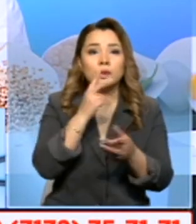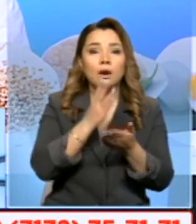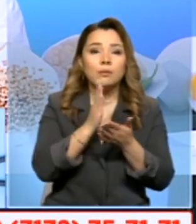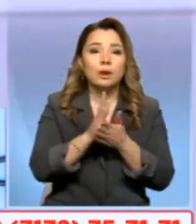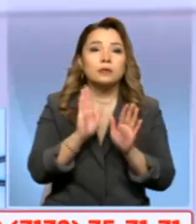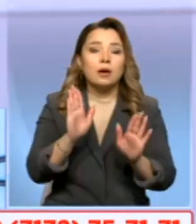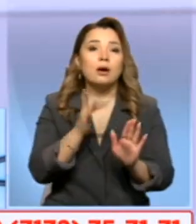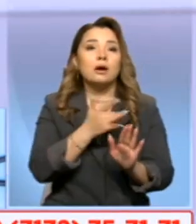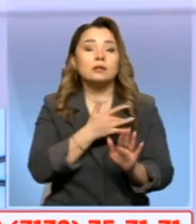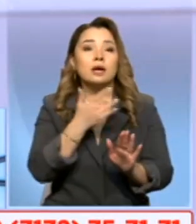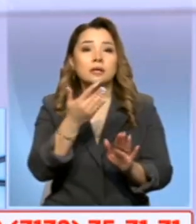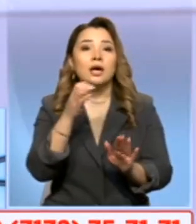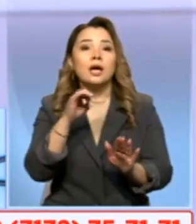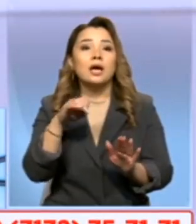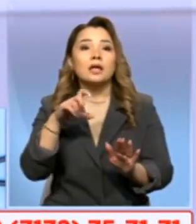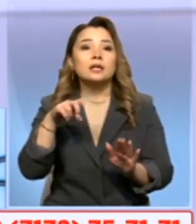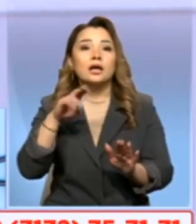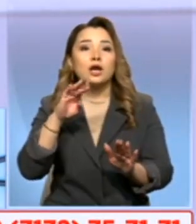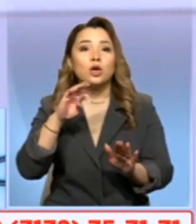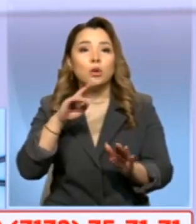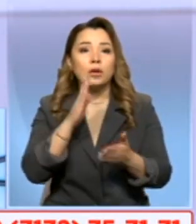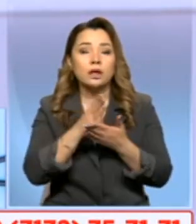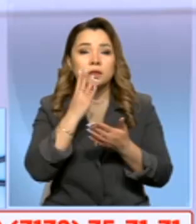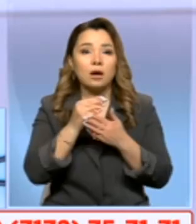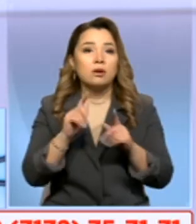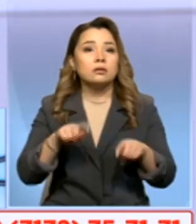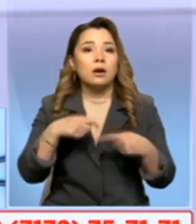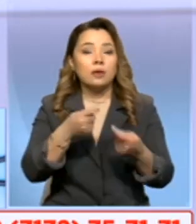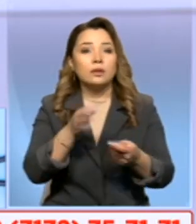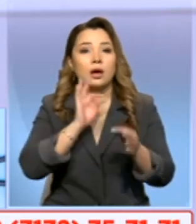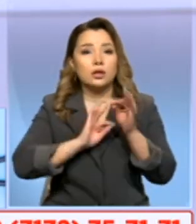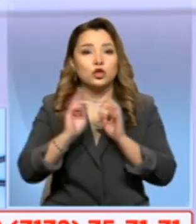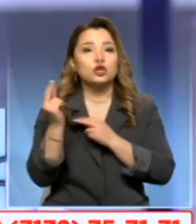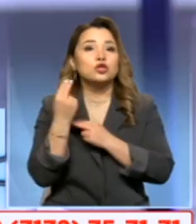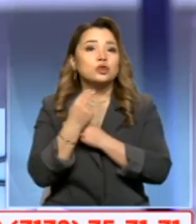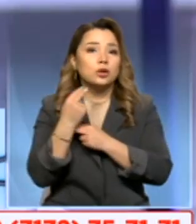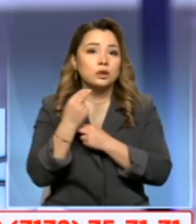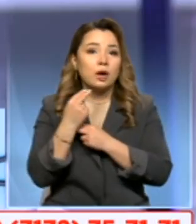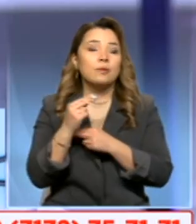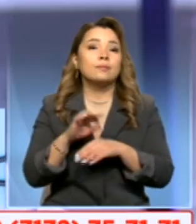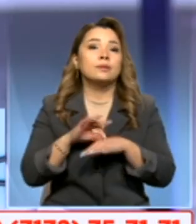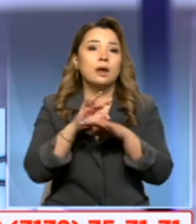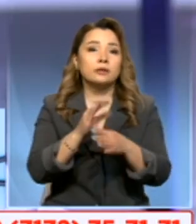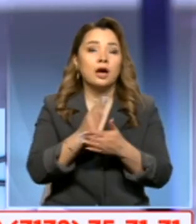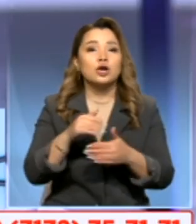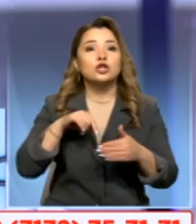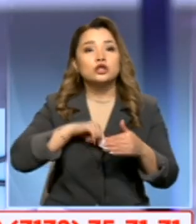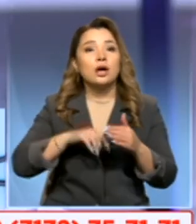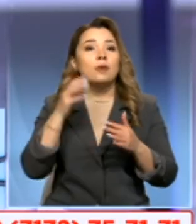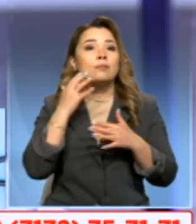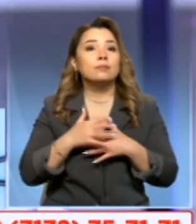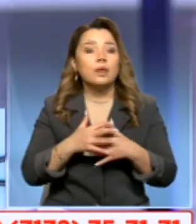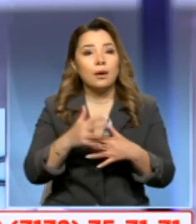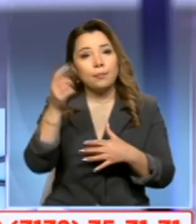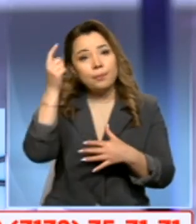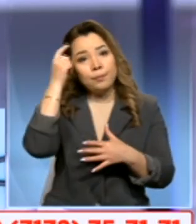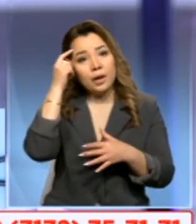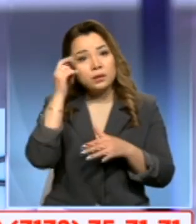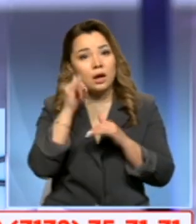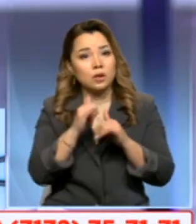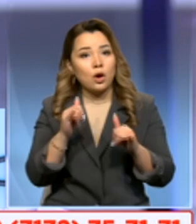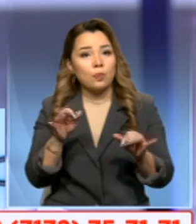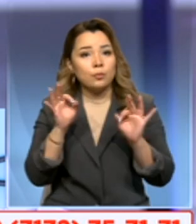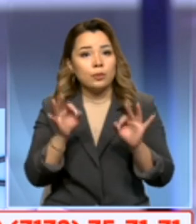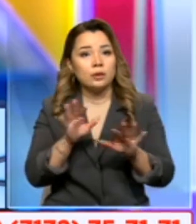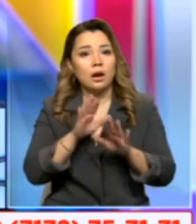тек эндокринологтың тағайындалуымен өзінің дозасы беріледі. Себебі іштегі баланың миының дұрыс